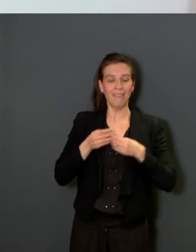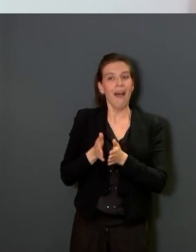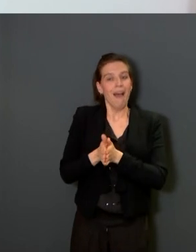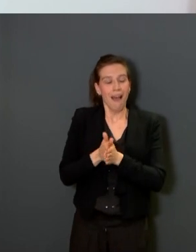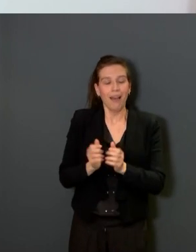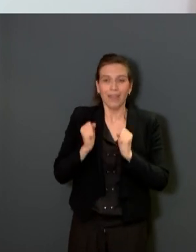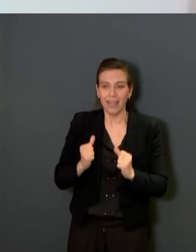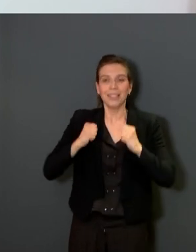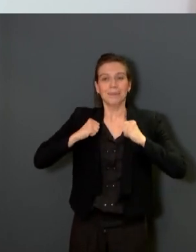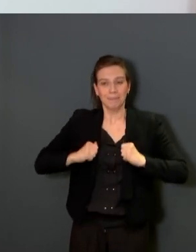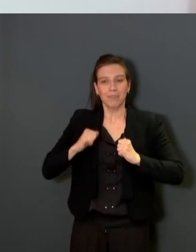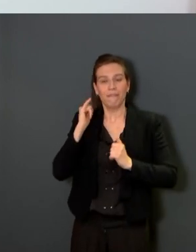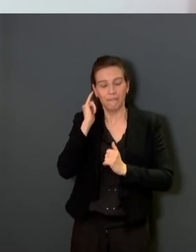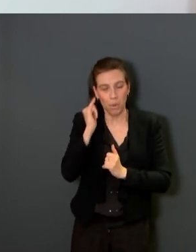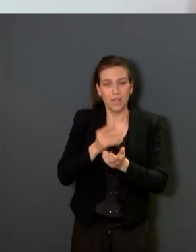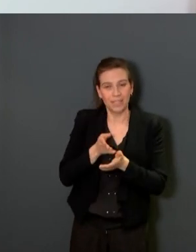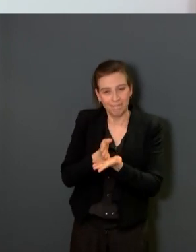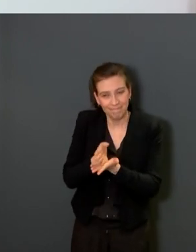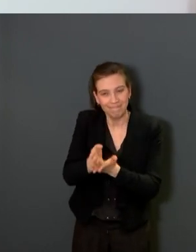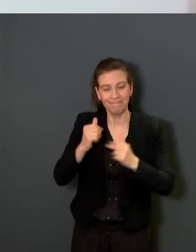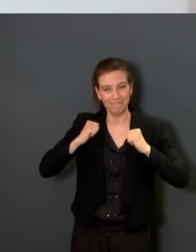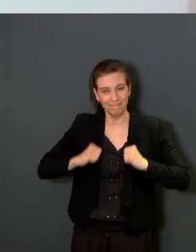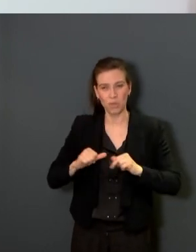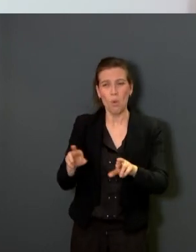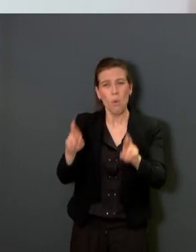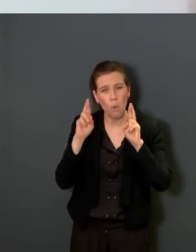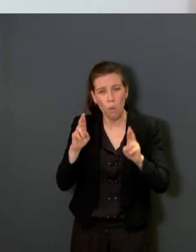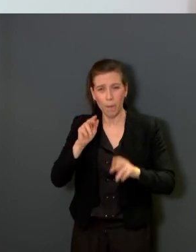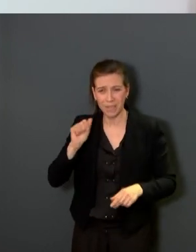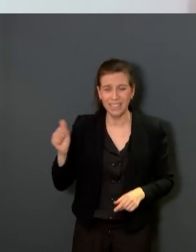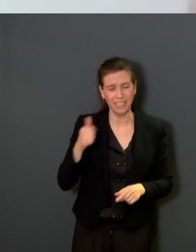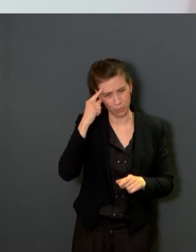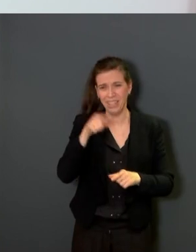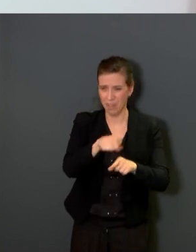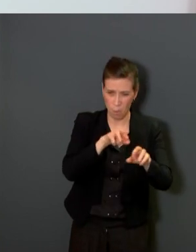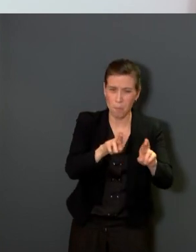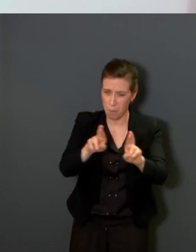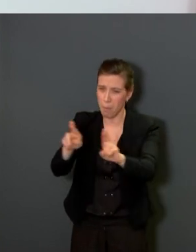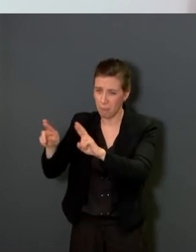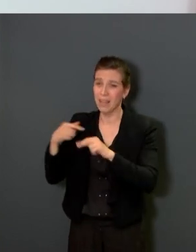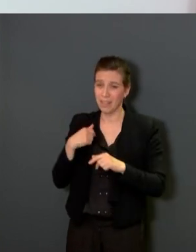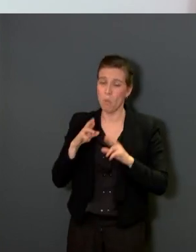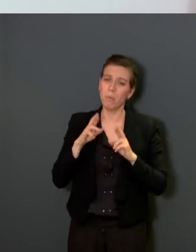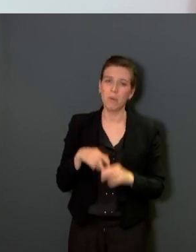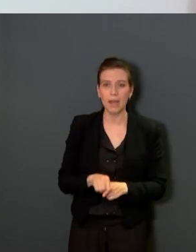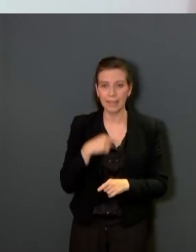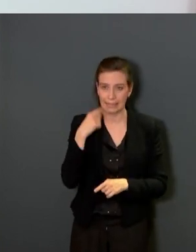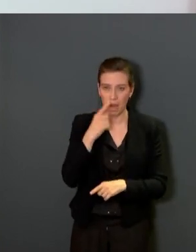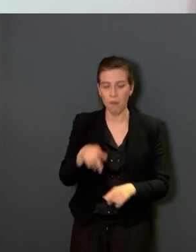want ik denk dat wij allemaal dezelfde verzuchtingen hebben als de rest van de bevolking. Ik hoop echt dat we dan volgende